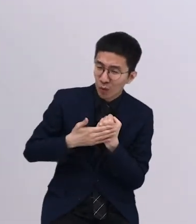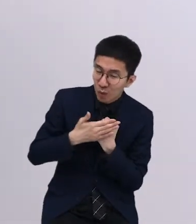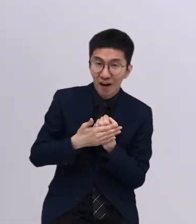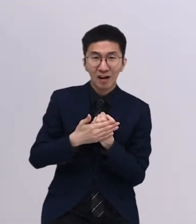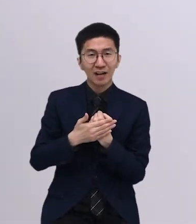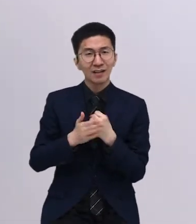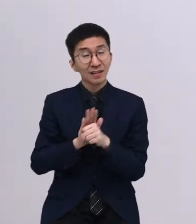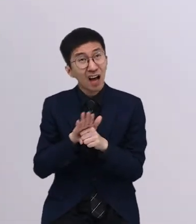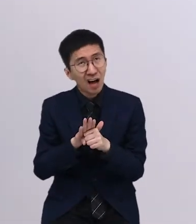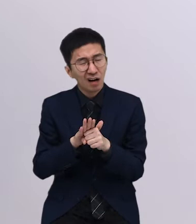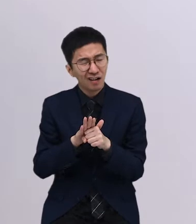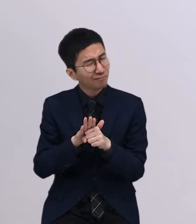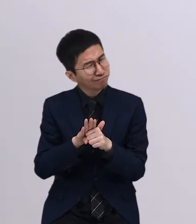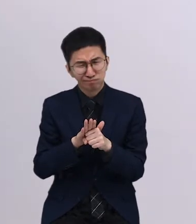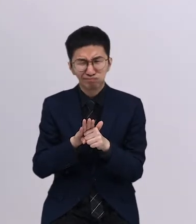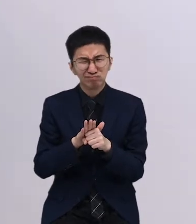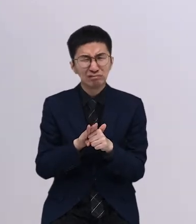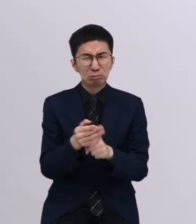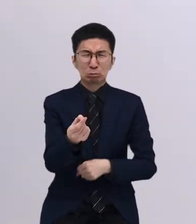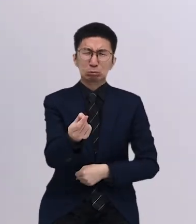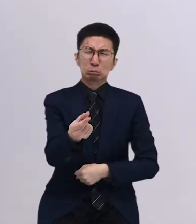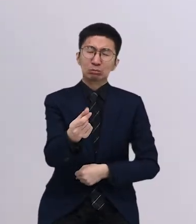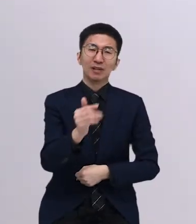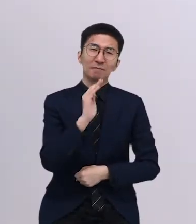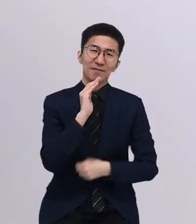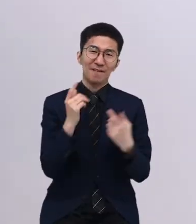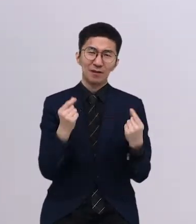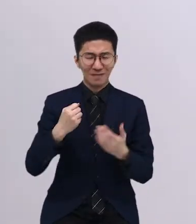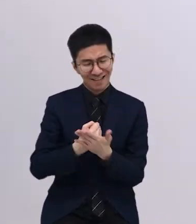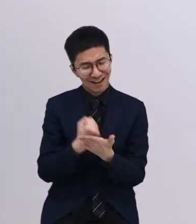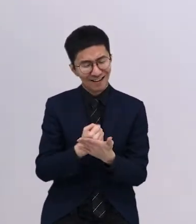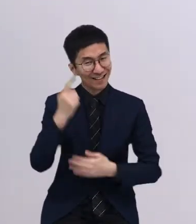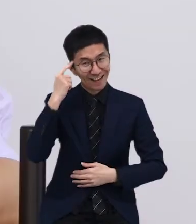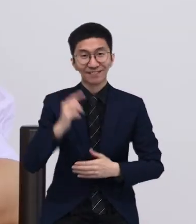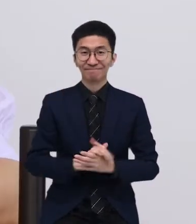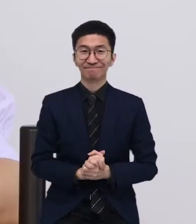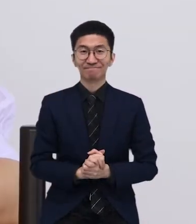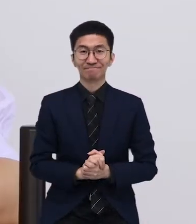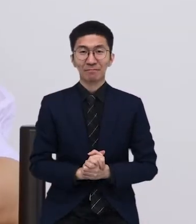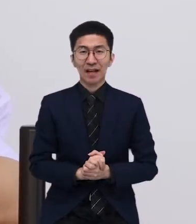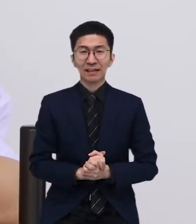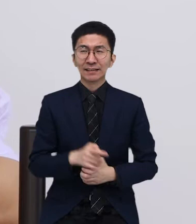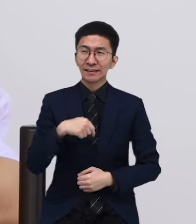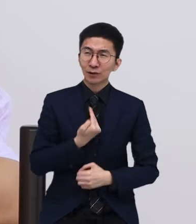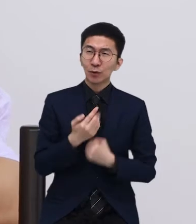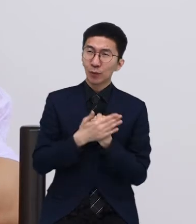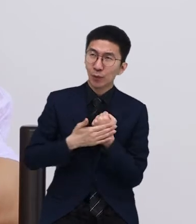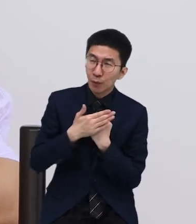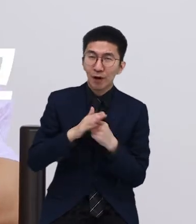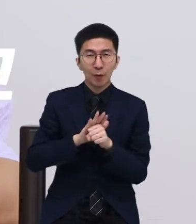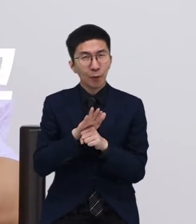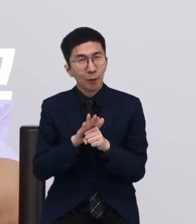탓하게 되고 내 몸을 진짜 아끼고 사랑해줬던 적이 별로 없는 것 같아서 그게 너무 안타까운 거예요.